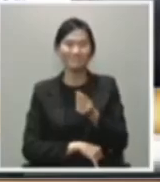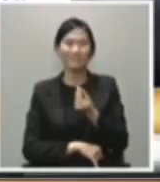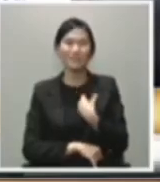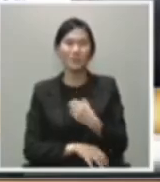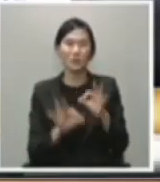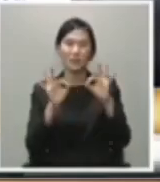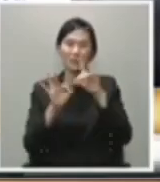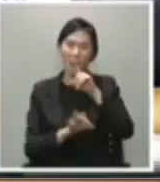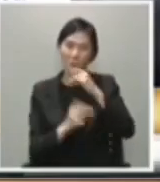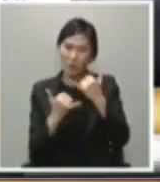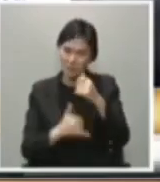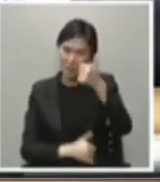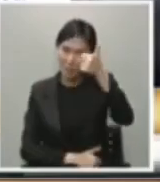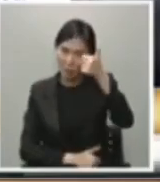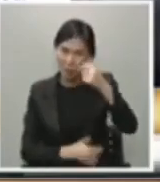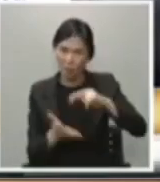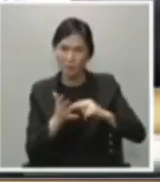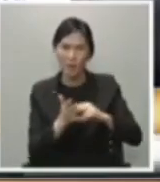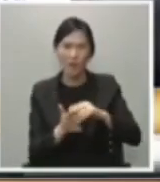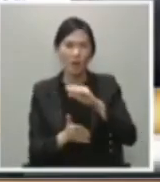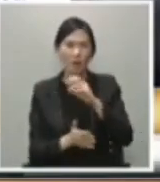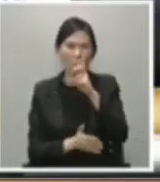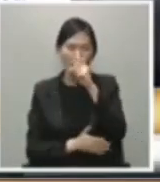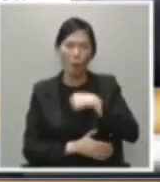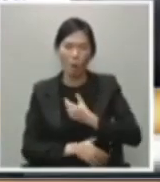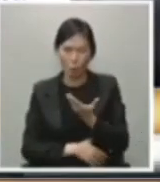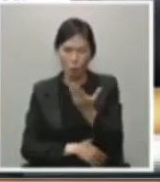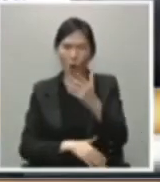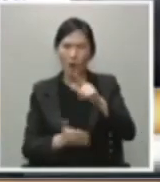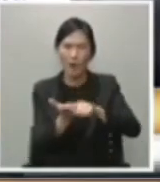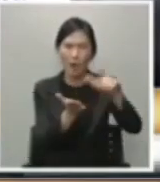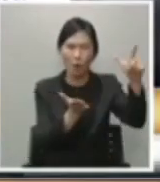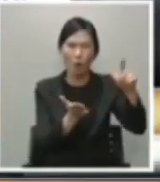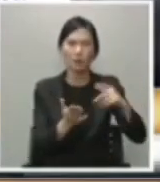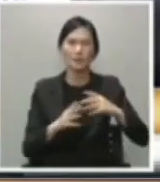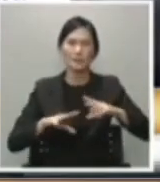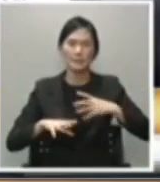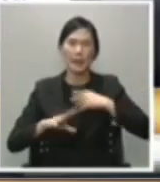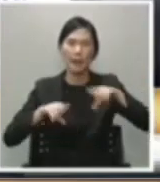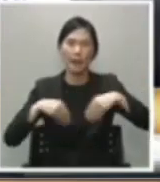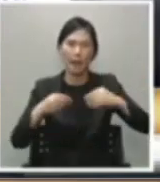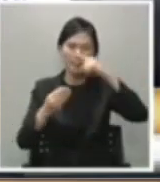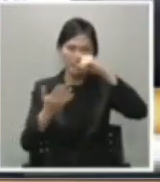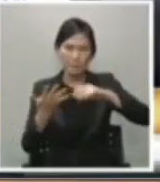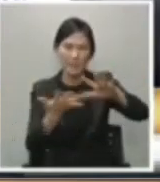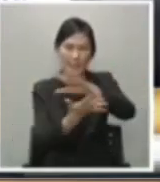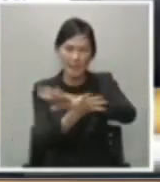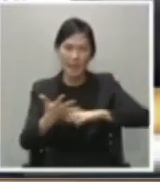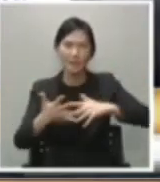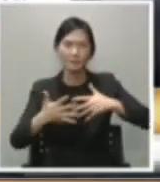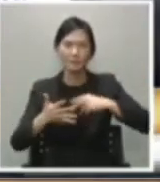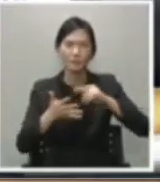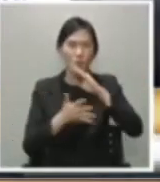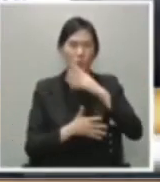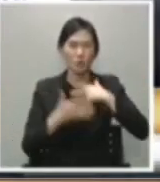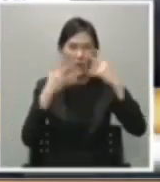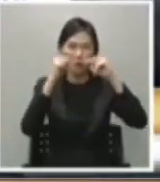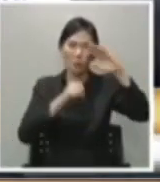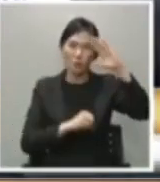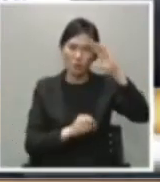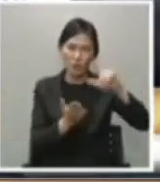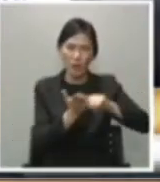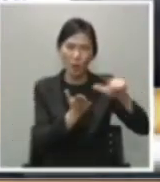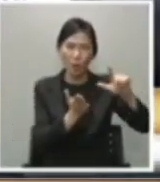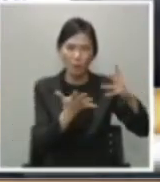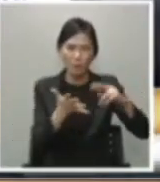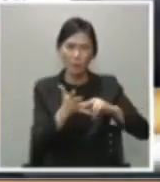ครับท่านท่านลาออกเถอะครับคืนความสุขให้กับพี่น้องประชาชนอีกครั้งครับถ้าท่านไม่ลาออกนะครับอาจจะ